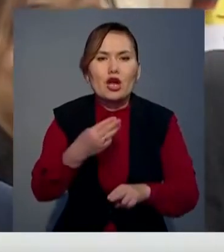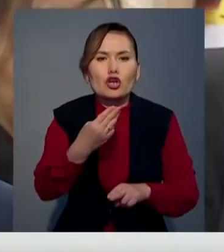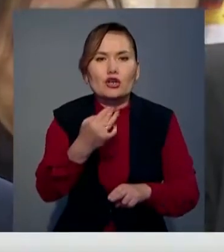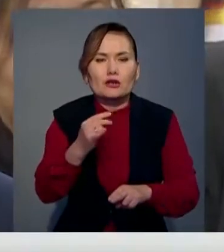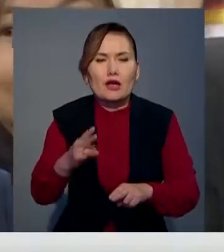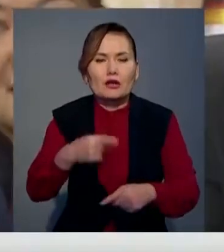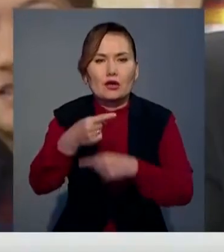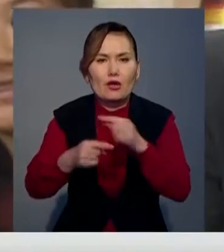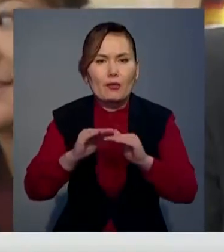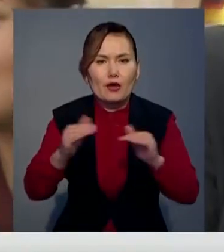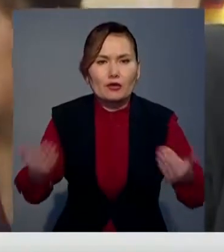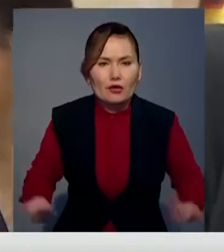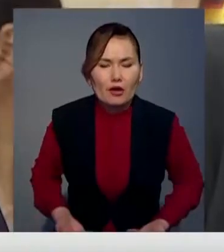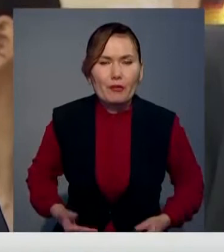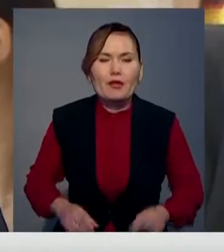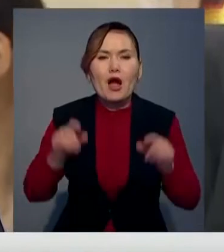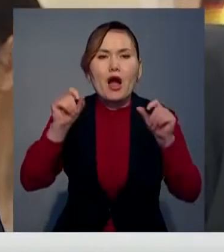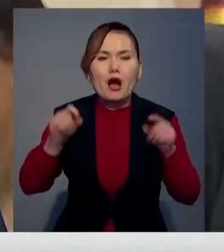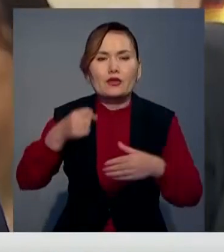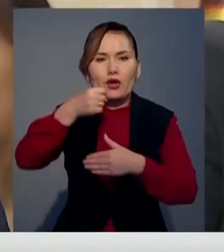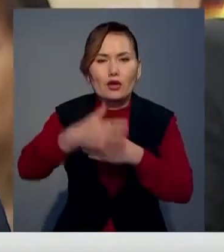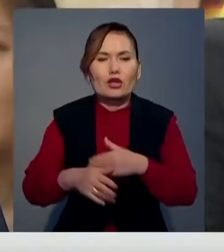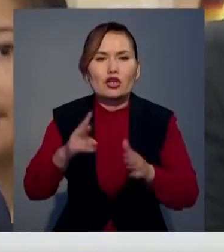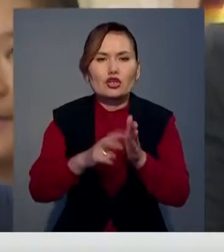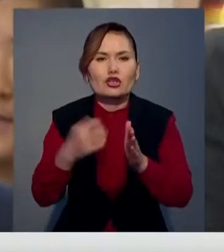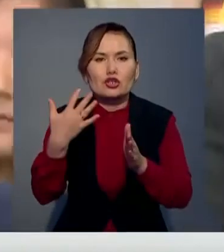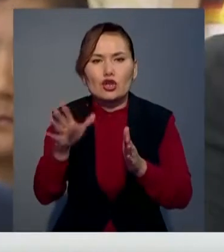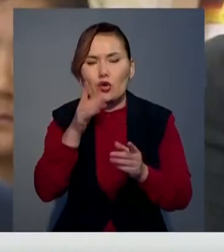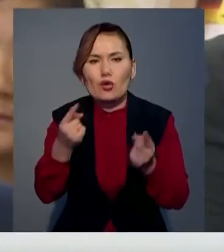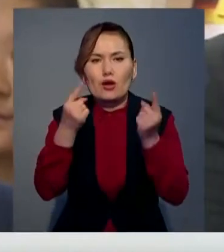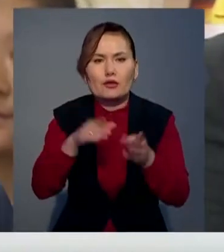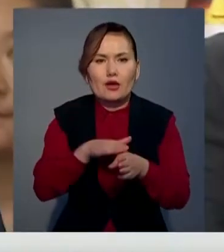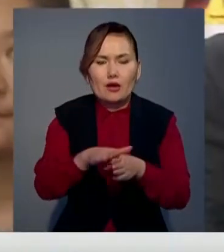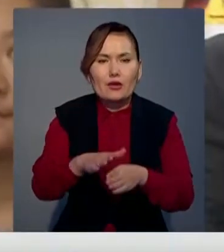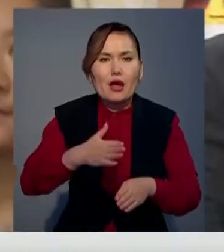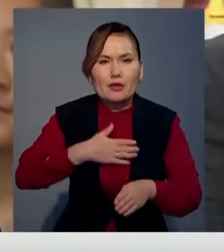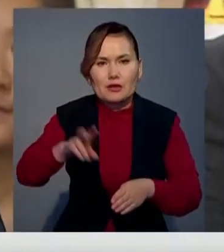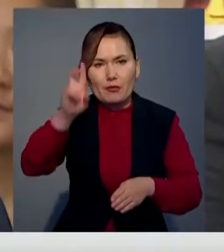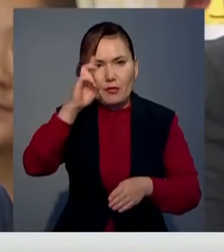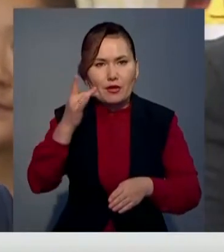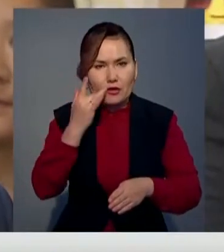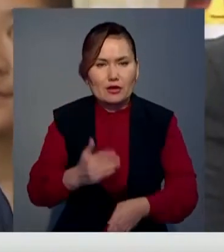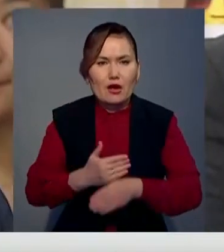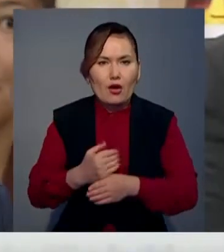осында өмір сүрген. Алтын Орданың 750 жылдығына арналған шараларды біздің мемлекетте қолдайды.